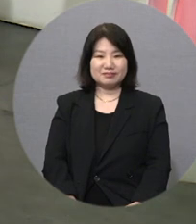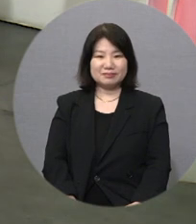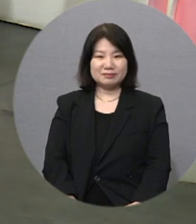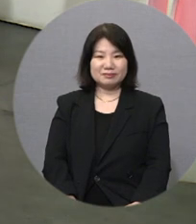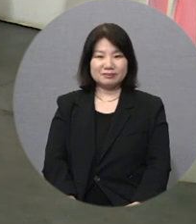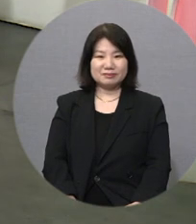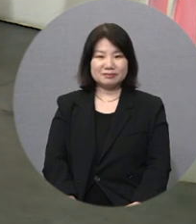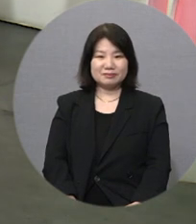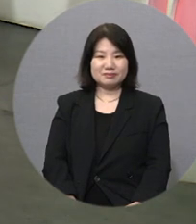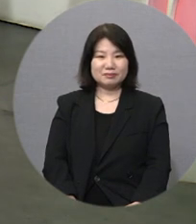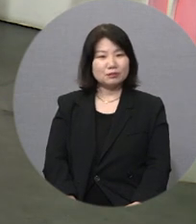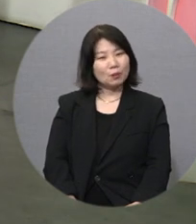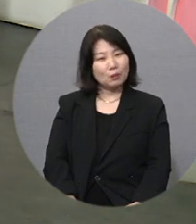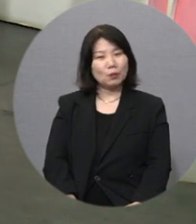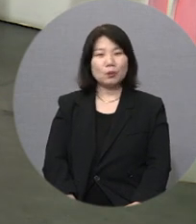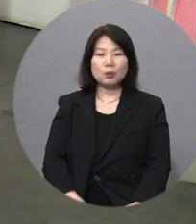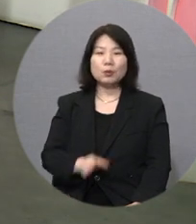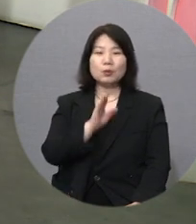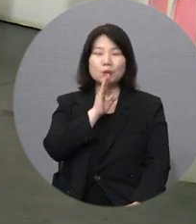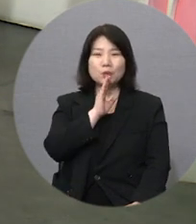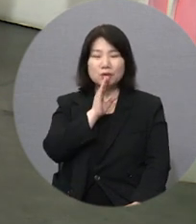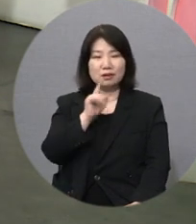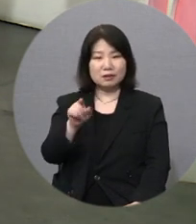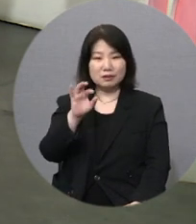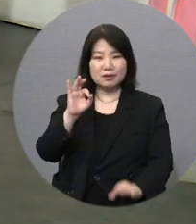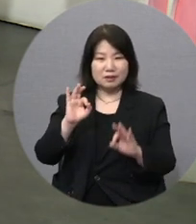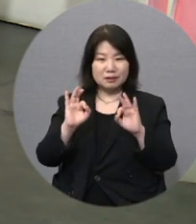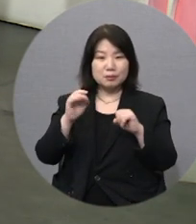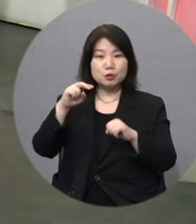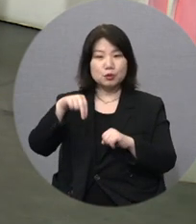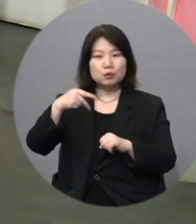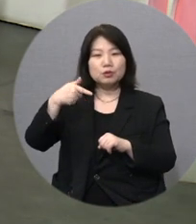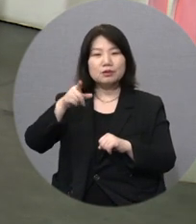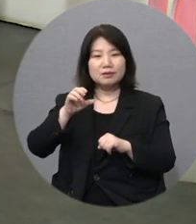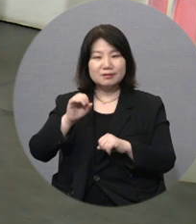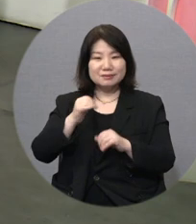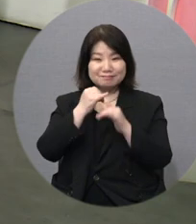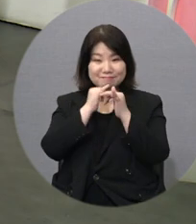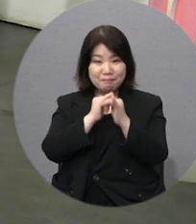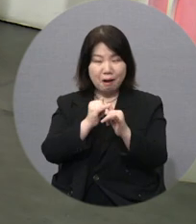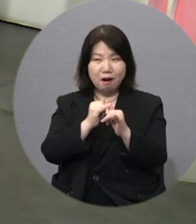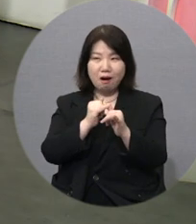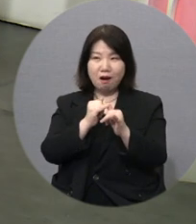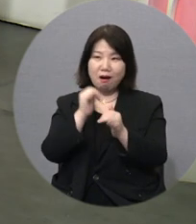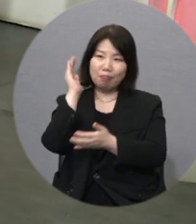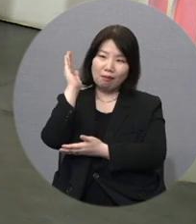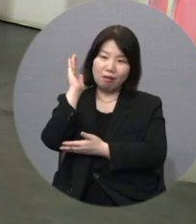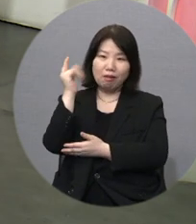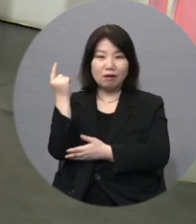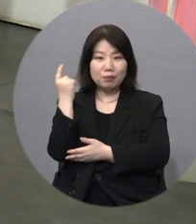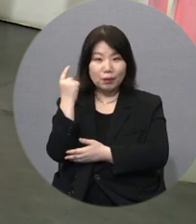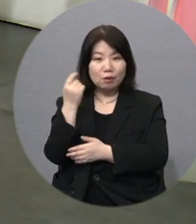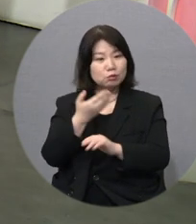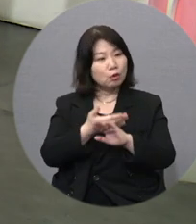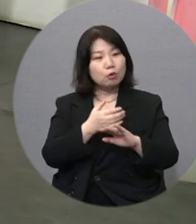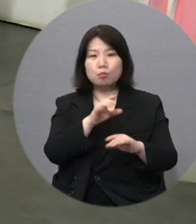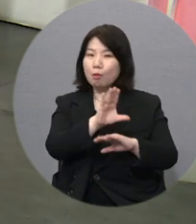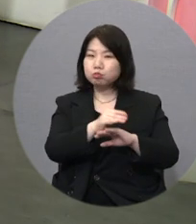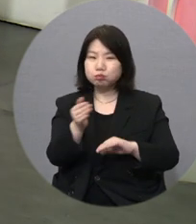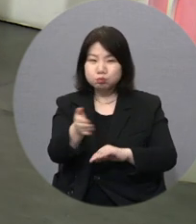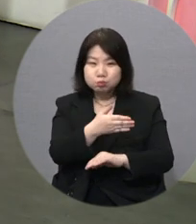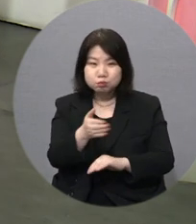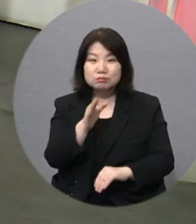고맙습니다 아우 정말네 이렇게 김유경 님이 어 그 수상을 하 수상 소감을 들었는데 이거 다른 방송에서이 들 수가